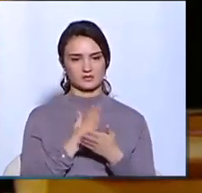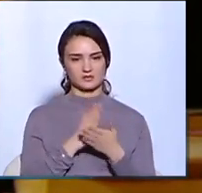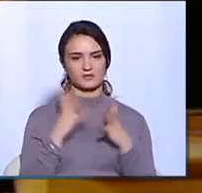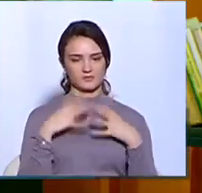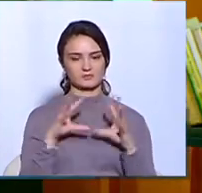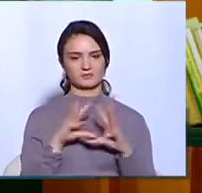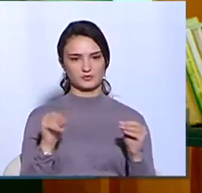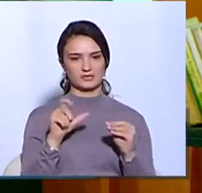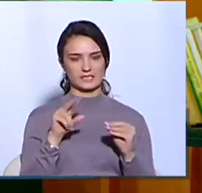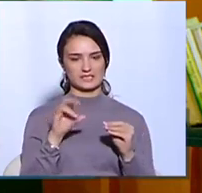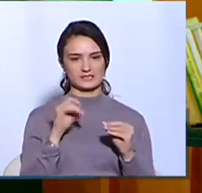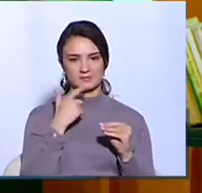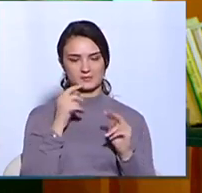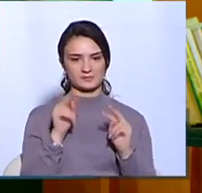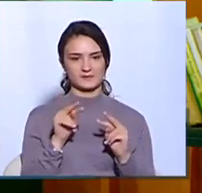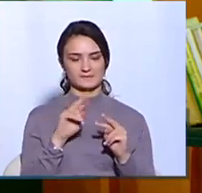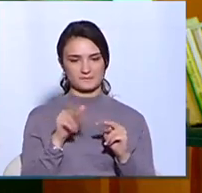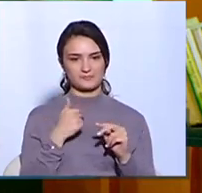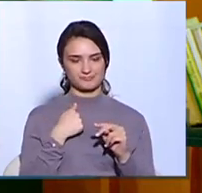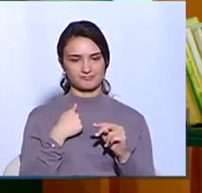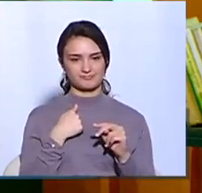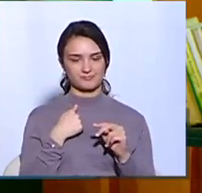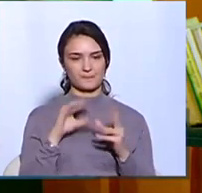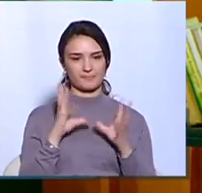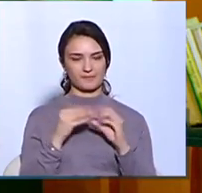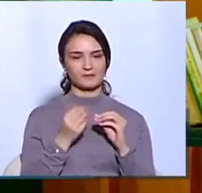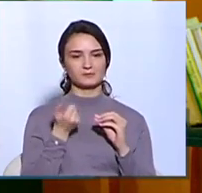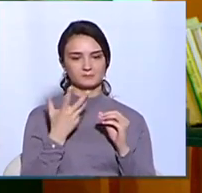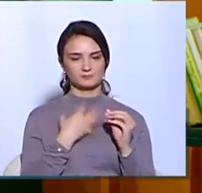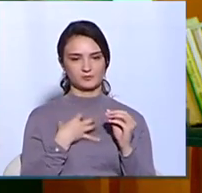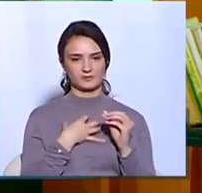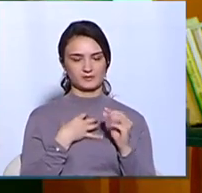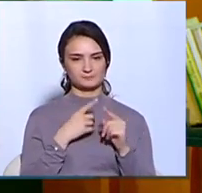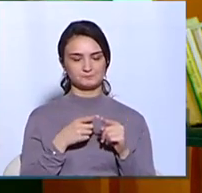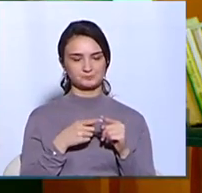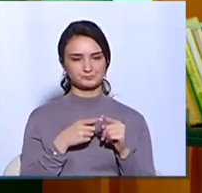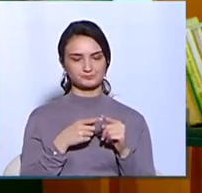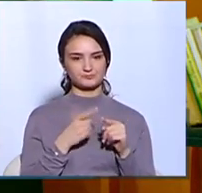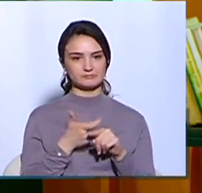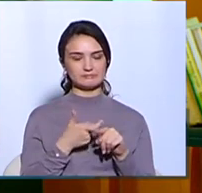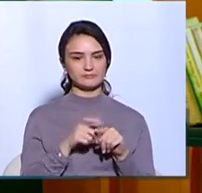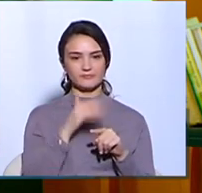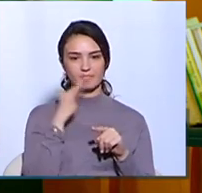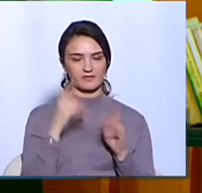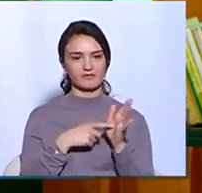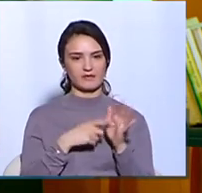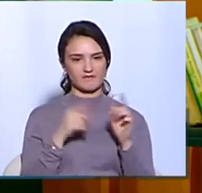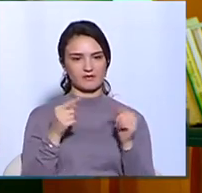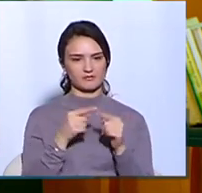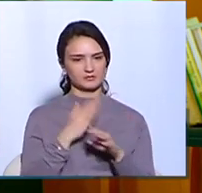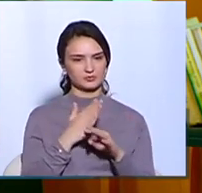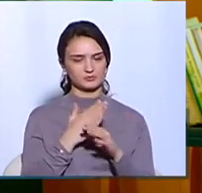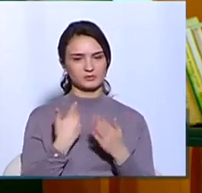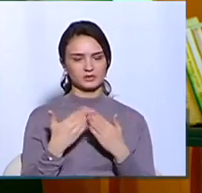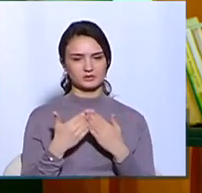დავამშვიდოთ ქალბატონა ელენე მაყურებელს. და ზოგადად რამდენად მნიშვნელოვანია, ძალიან ბევრი კვლევა არსებობს იმასთან